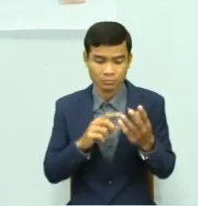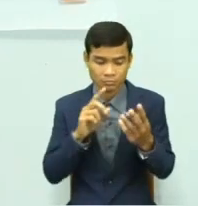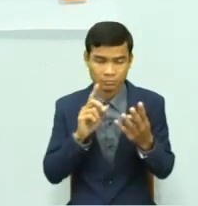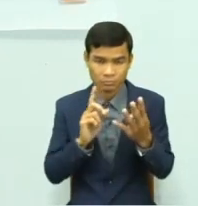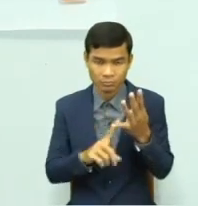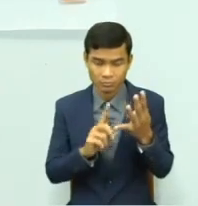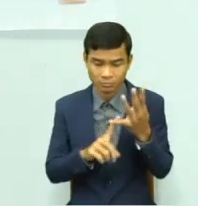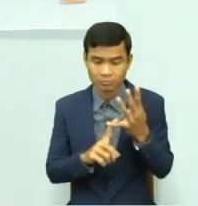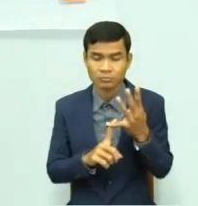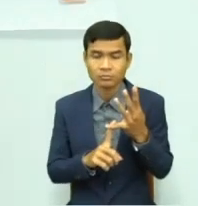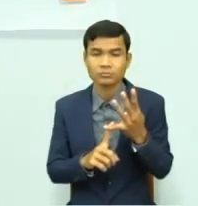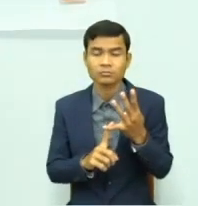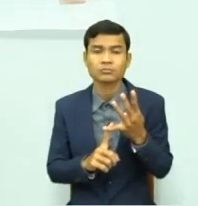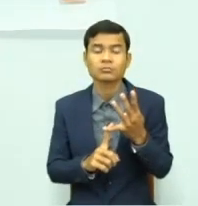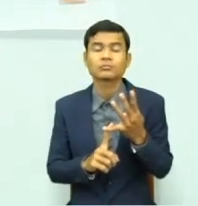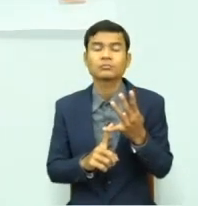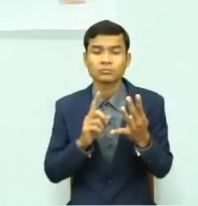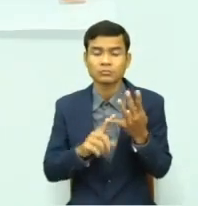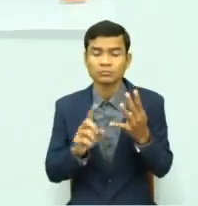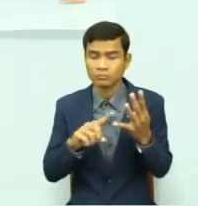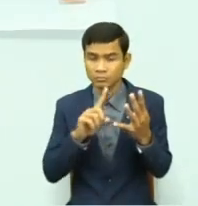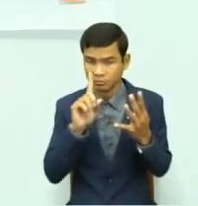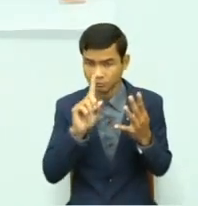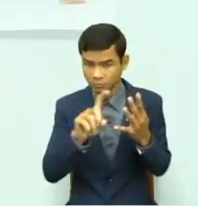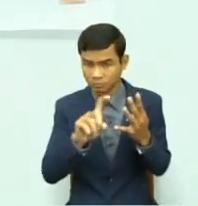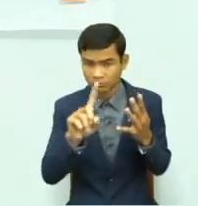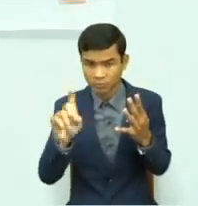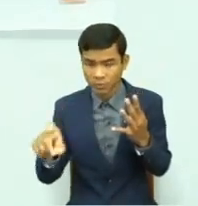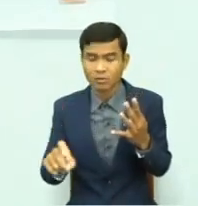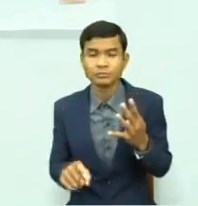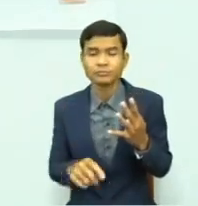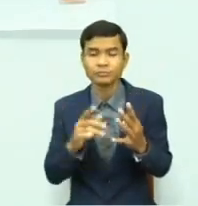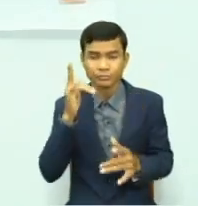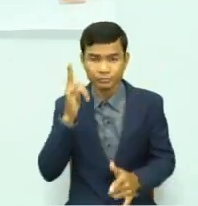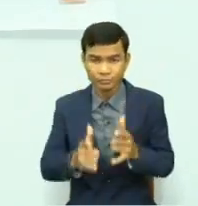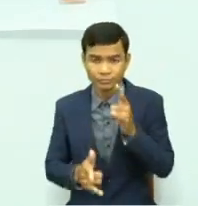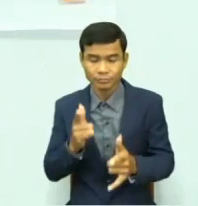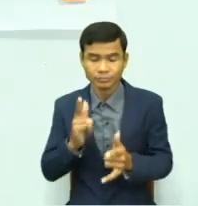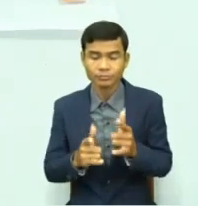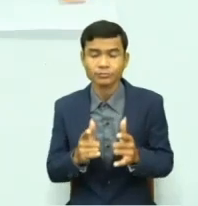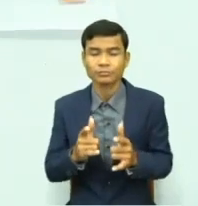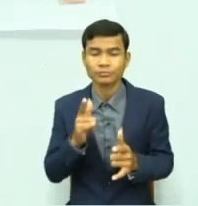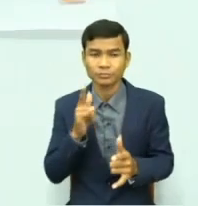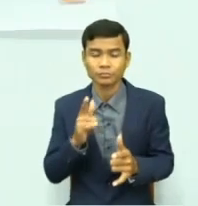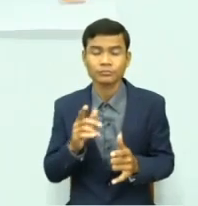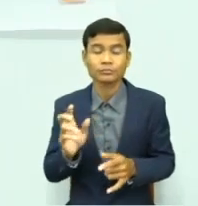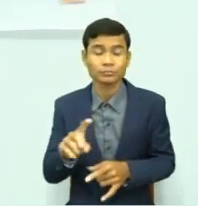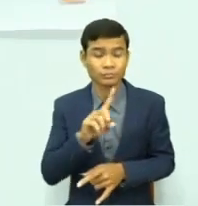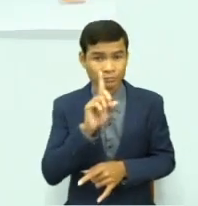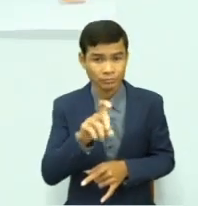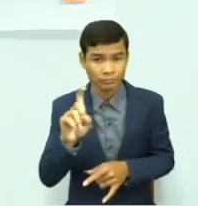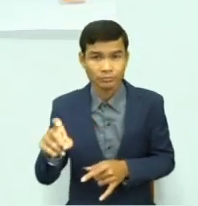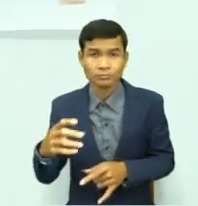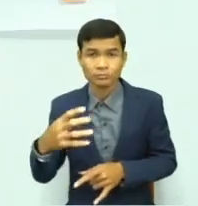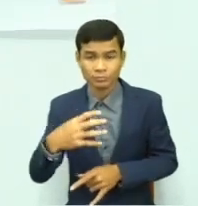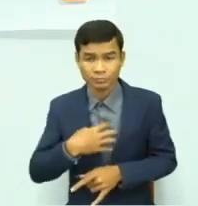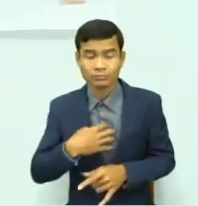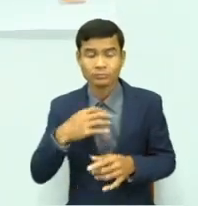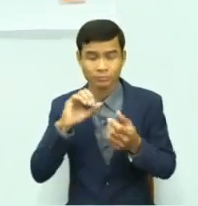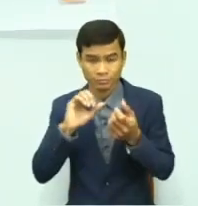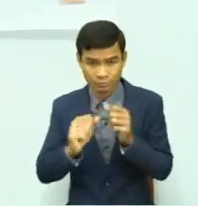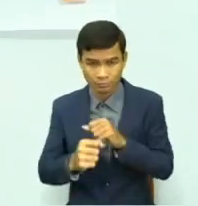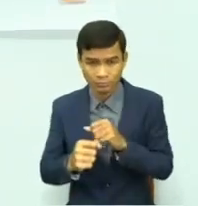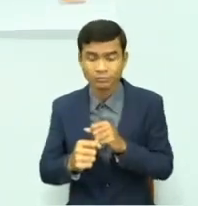là con cha chẳng sắm nô tị buồn bà bôn bà táo bôn chẳng thay